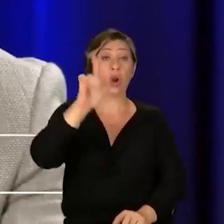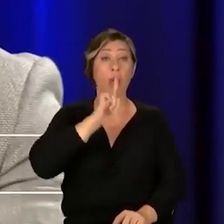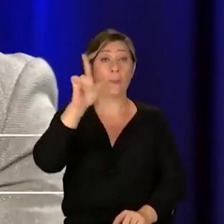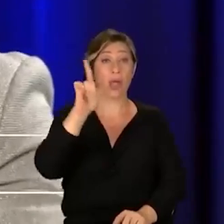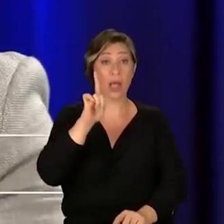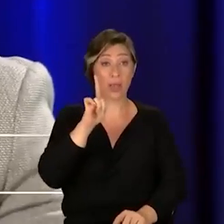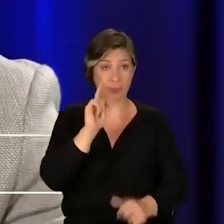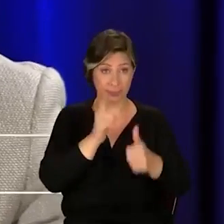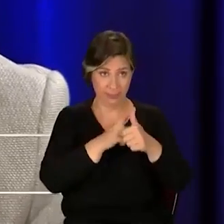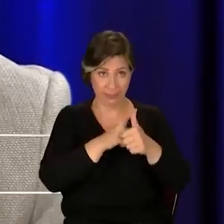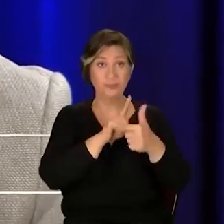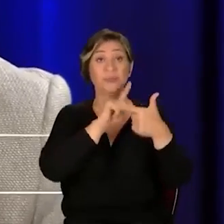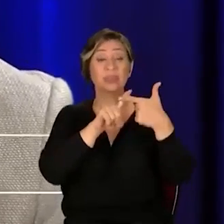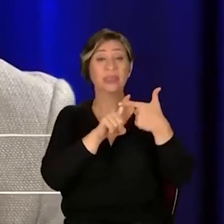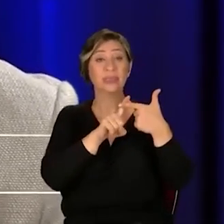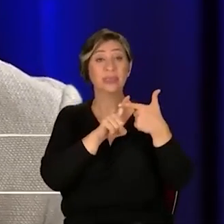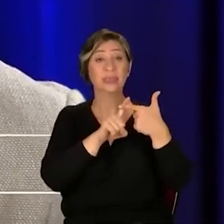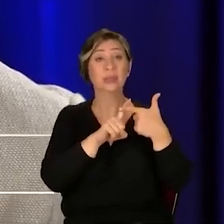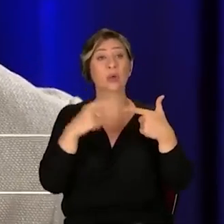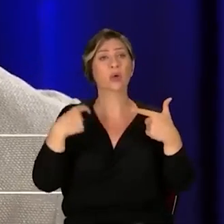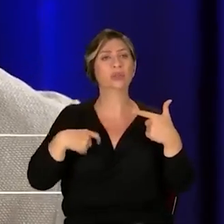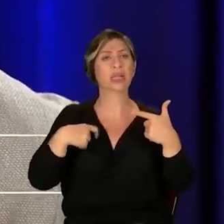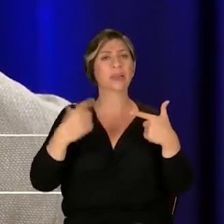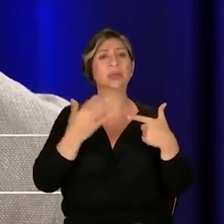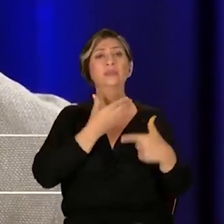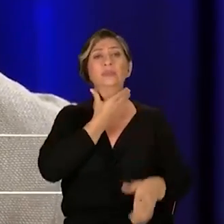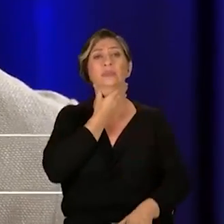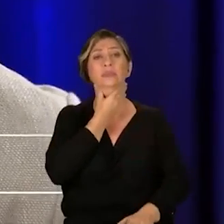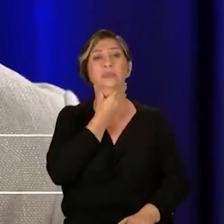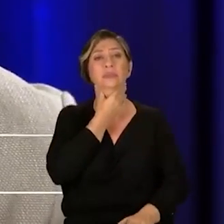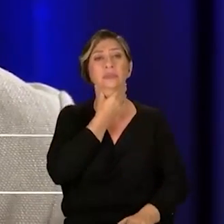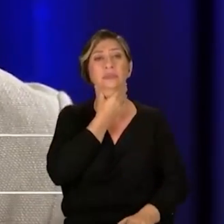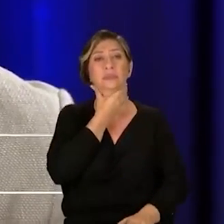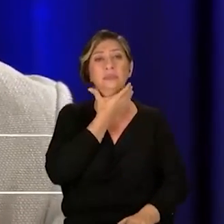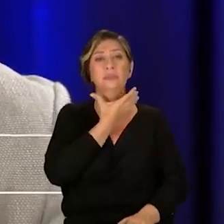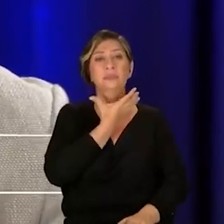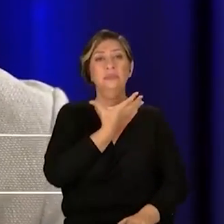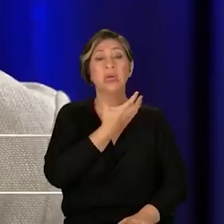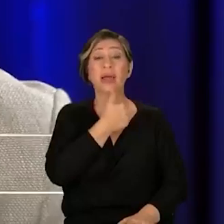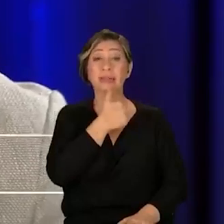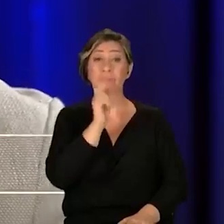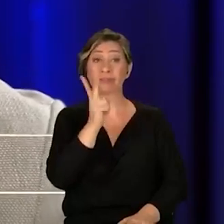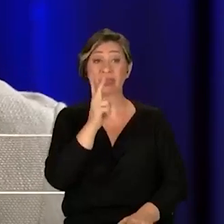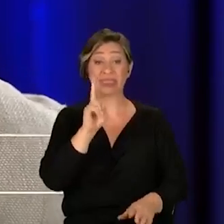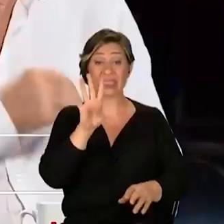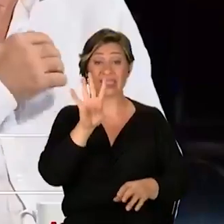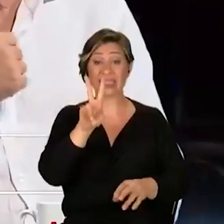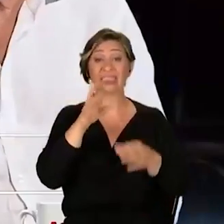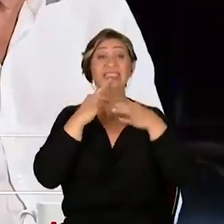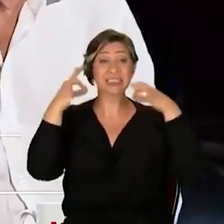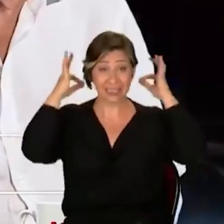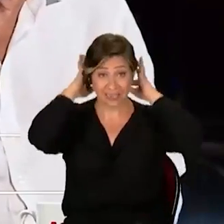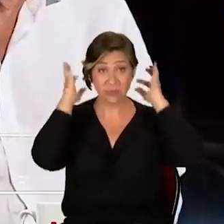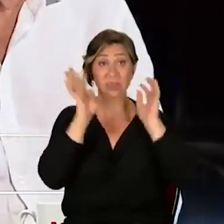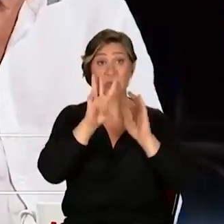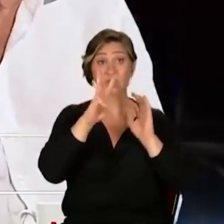Yani bir kere horluyorsa bu bir. İkincisi özellikle mesela boğaz çapı artıyorsa, erkeklerde işte 42 santim, 43 santimin